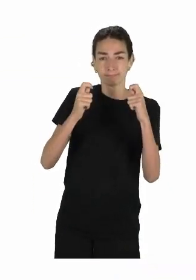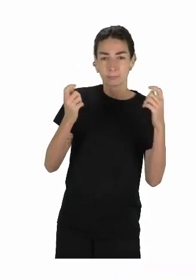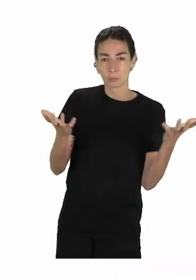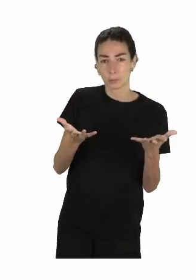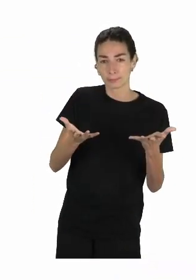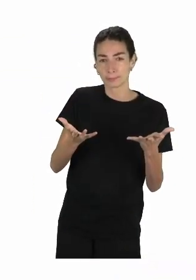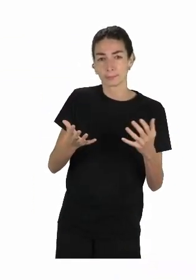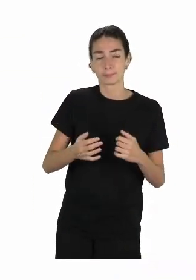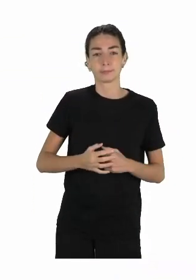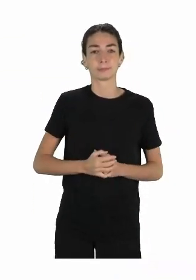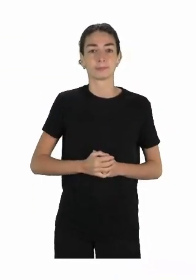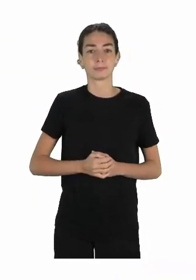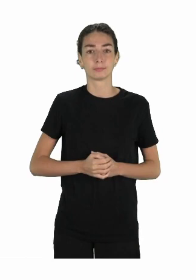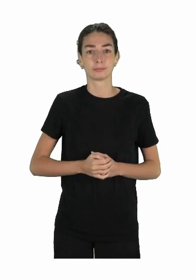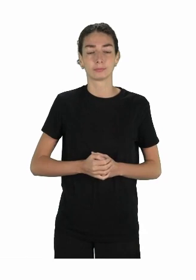Quelles précautions prendre ?